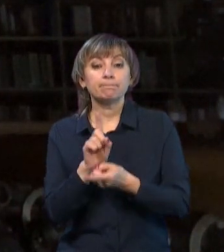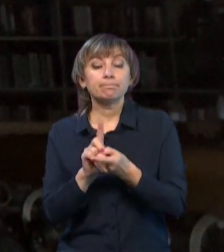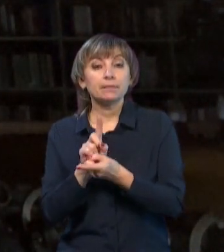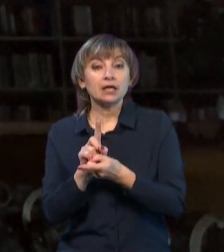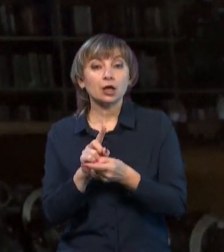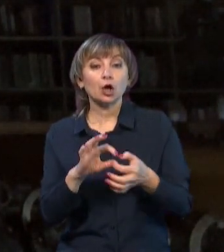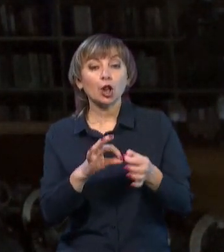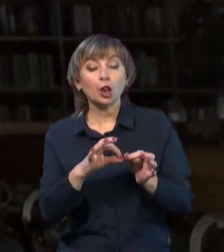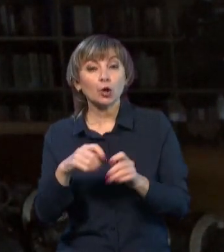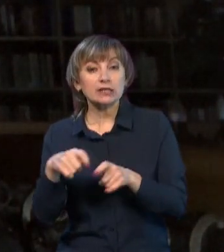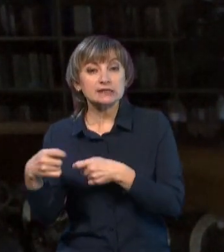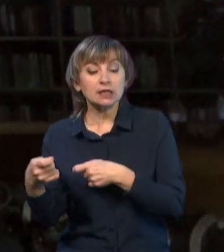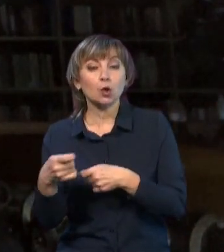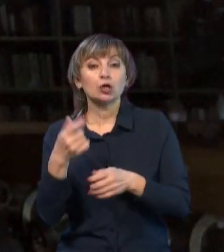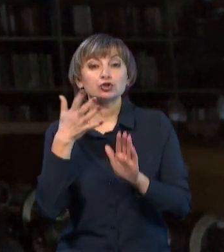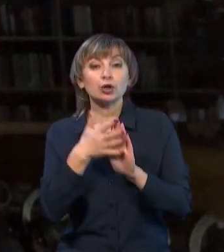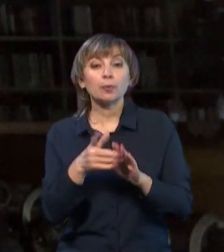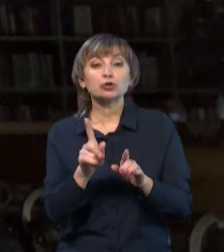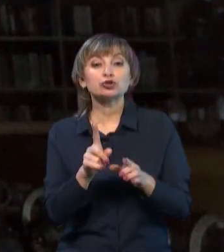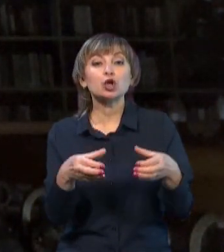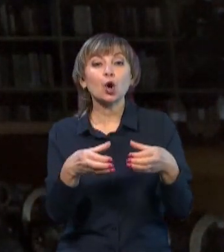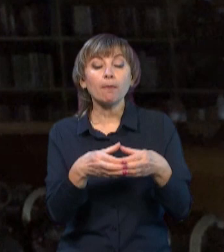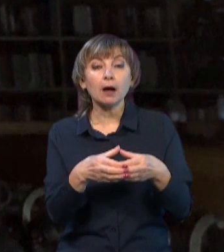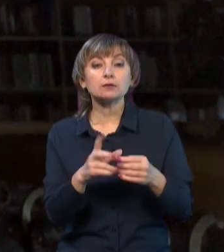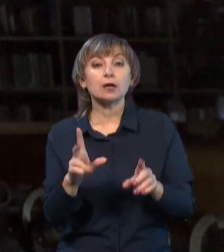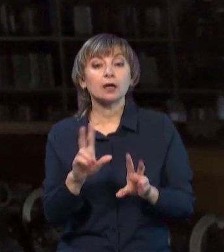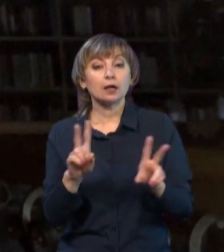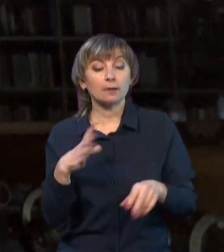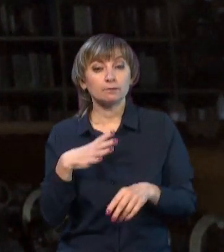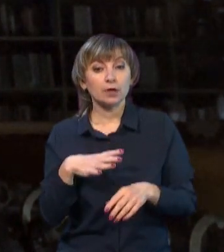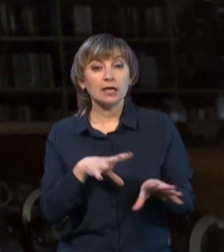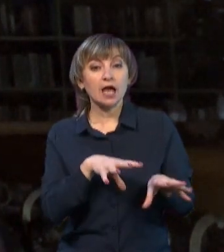переформатовувати логістику. Зрозуміло, що і команда, яка була змушена